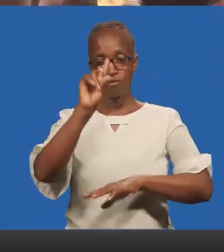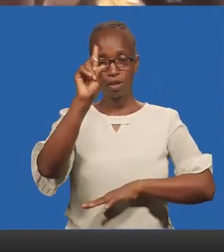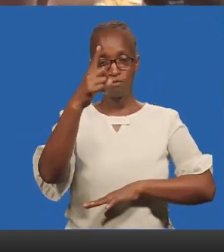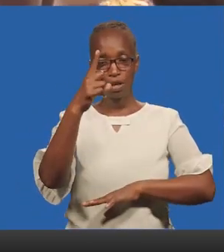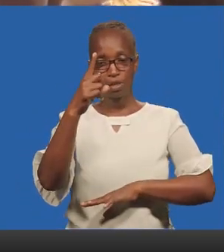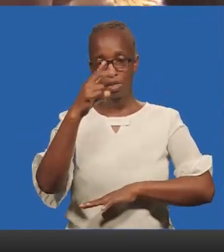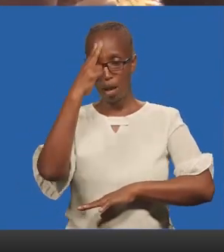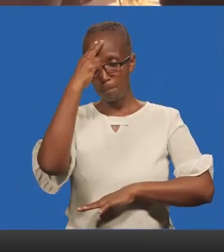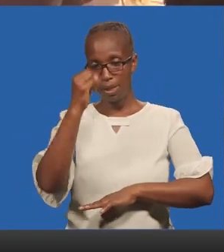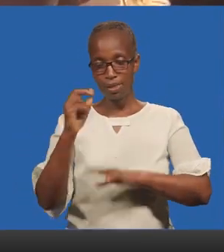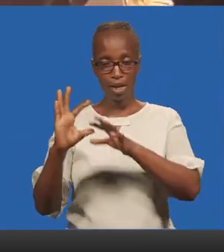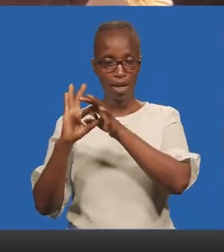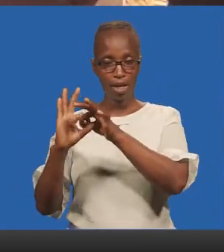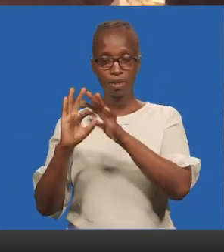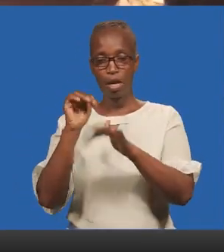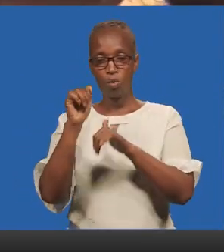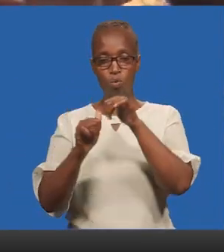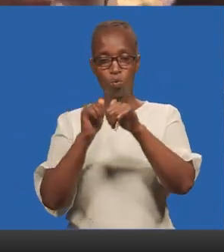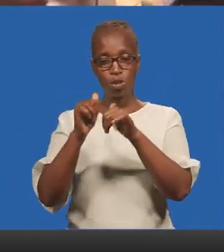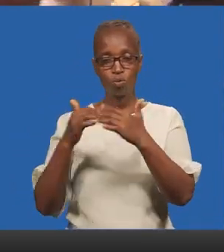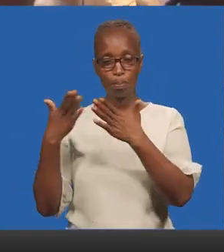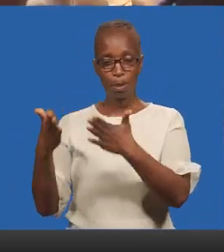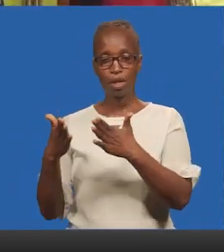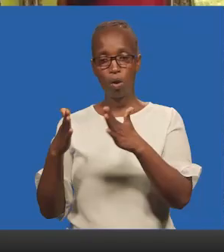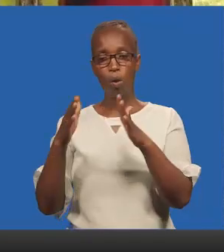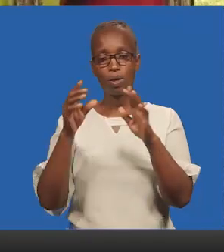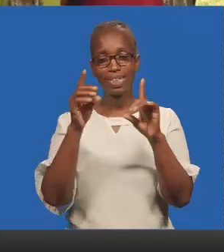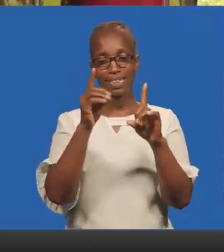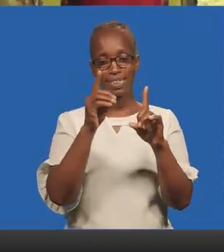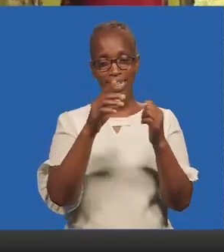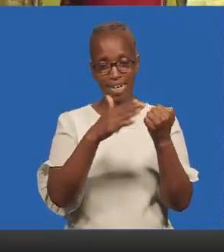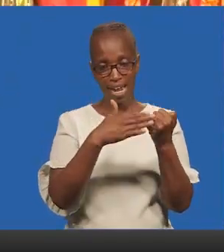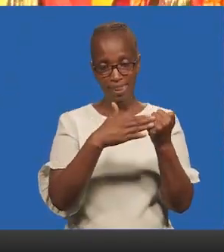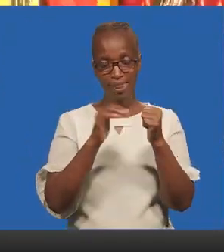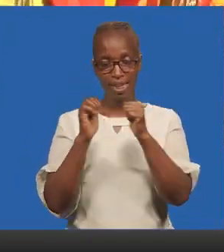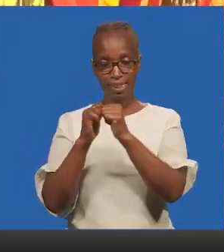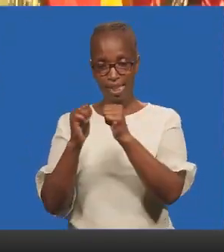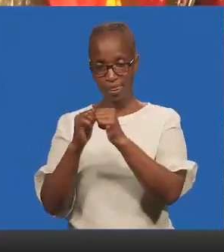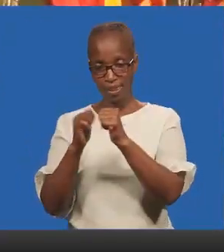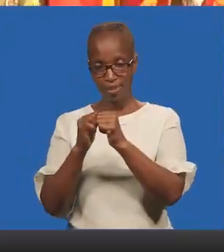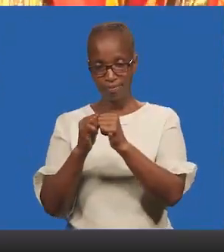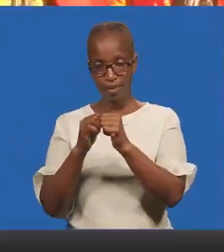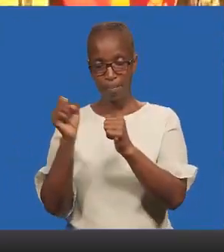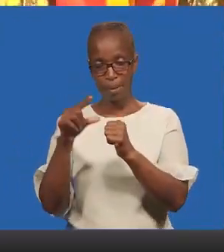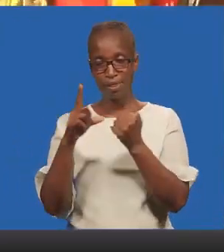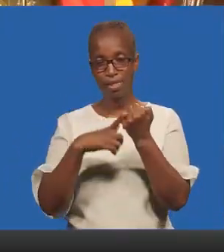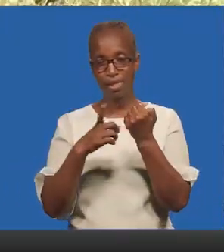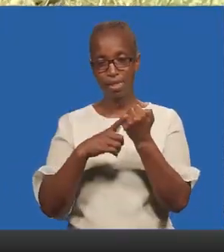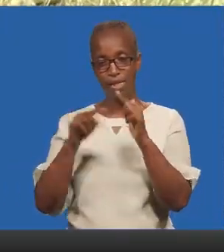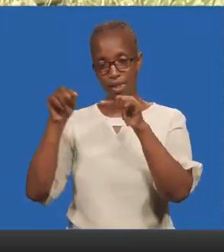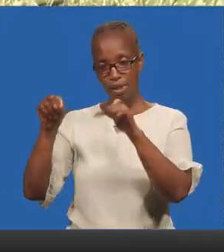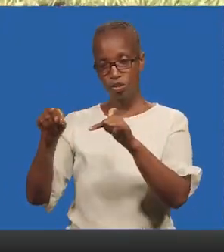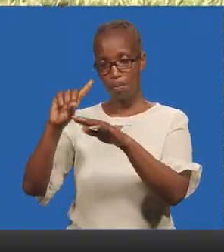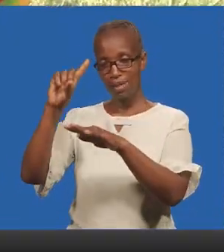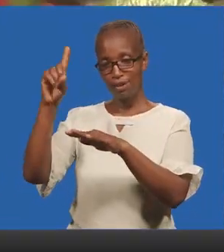Masai Cultural Festival that is going to happen on 9th and 10th of June. Kwa mujibu wa waandalizi, tamasha hizo ni